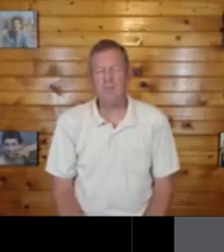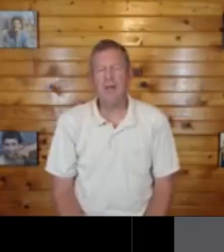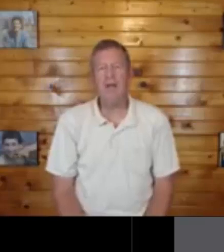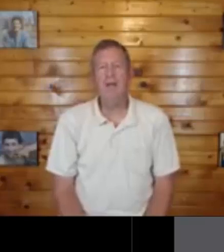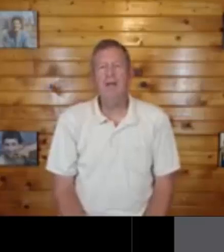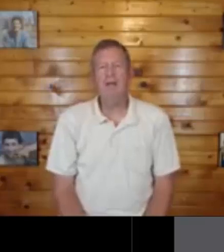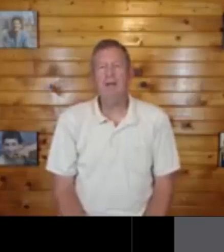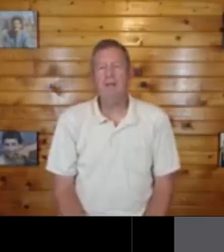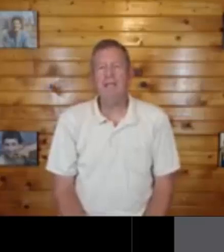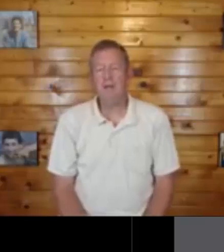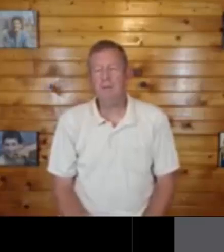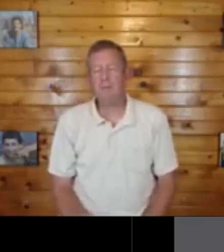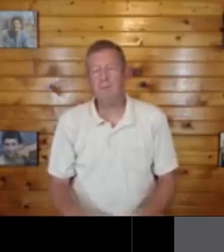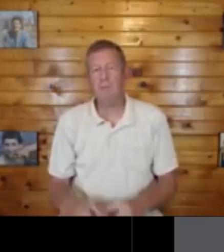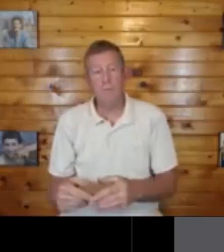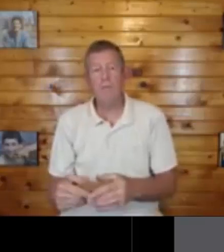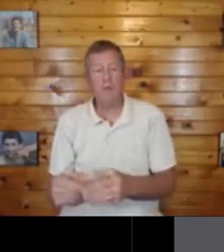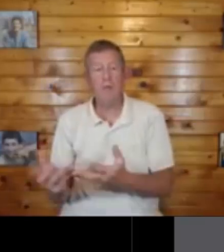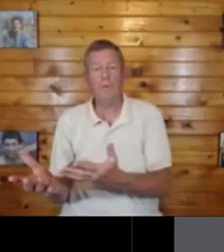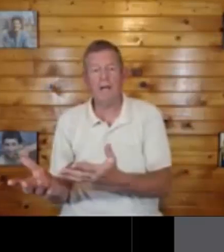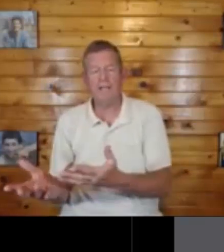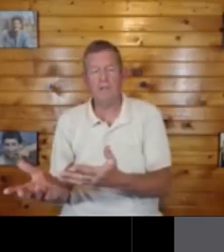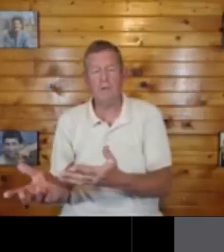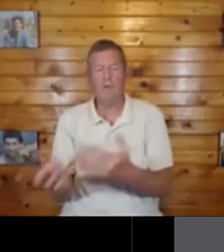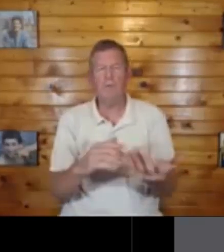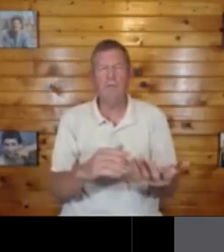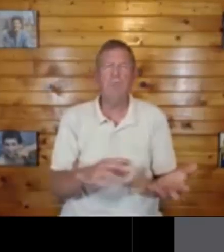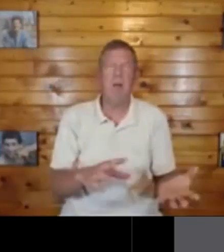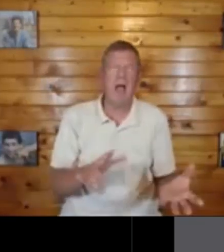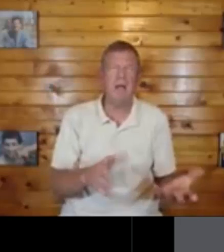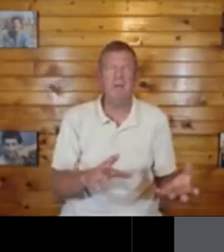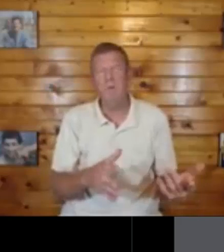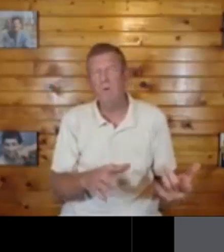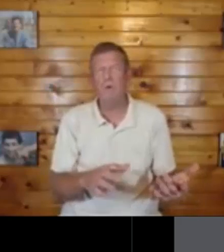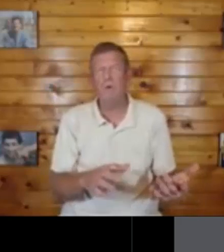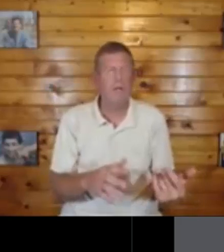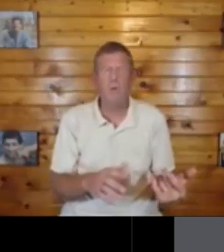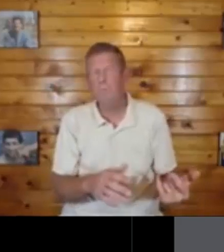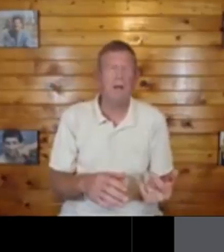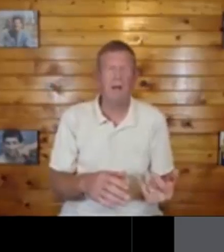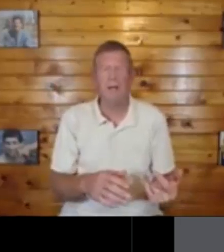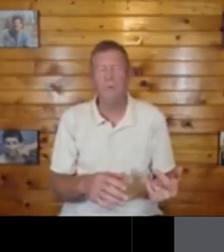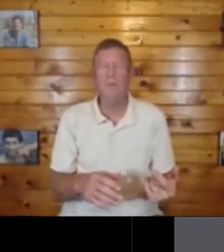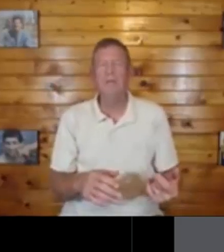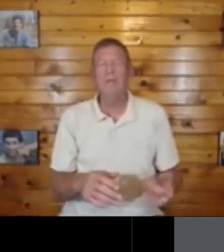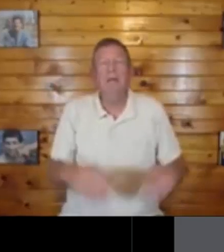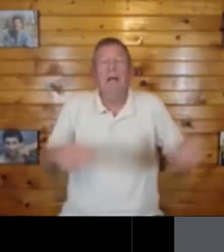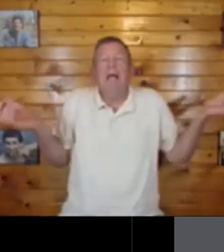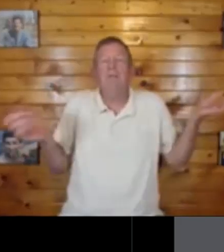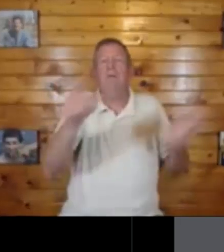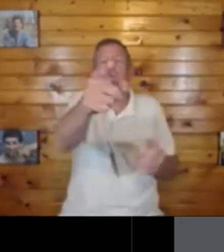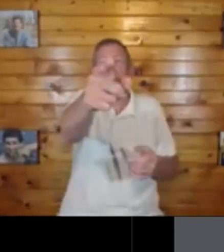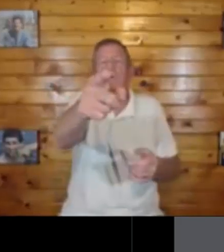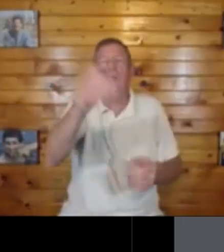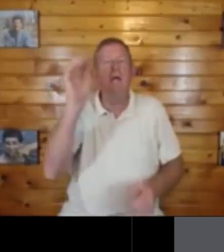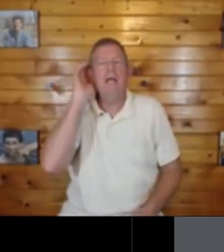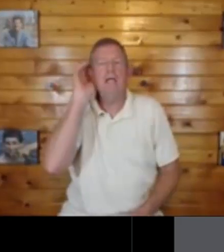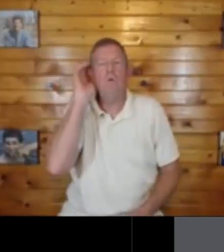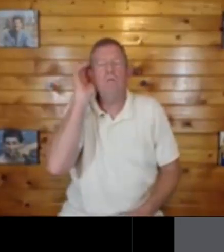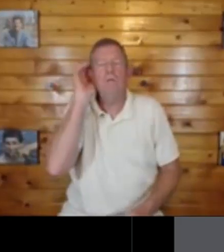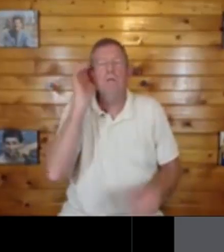D'accord, c'est bien. Quelques personnes ont dit oui, j'écoute la radio. D'autres ont dit ben non, je n'écoute pas la radio. Est-ce que